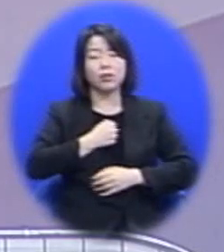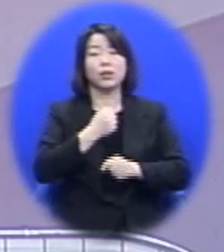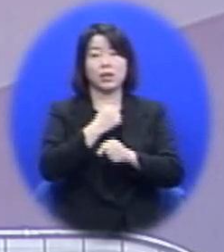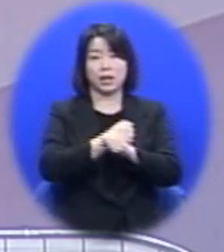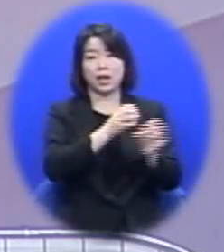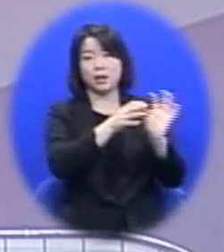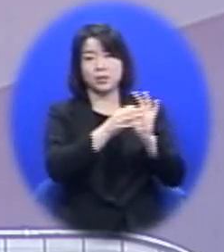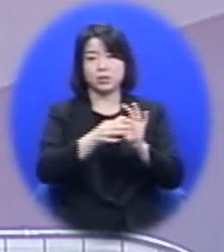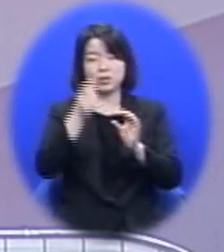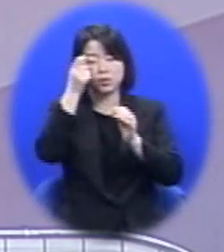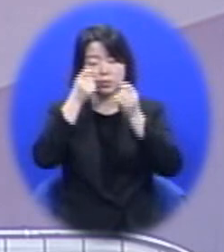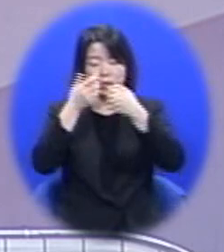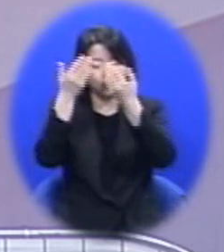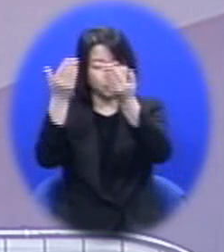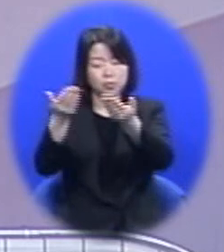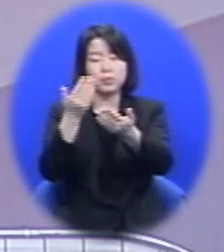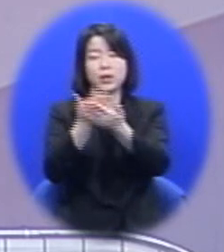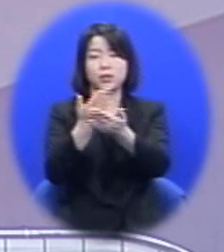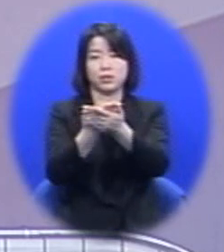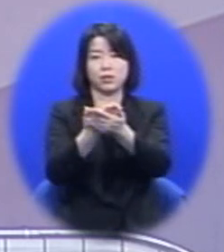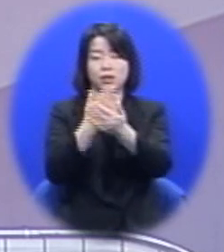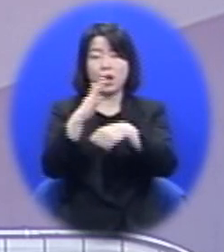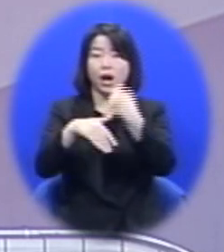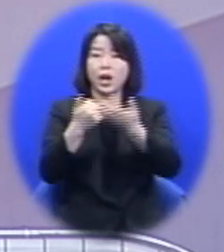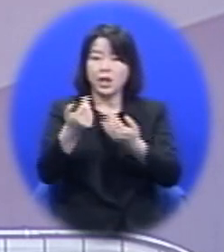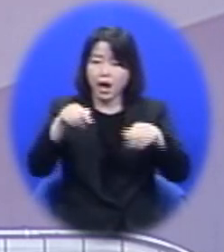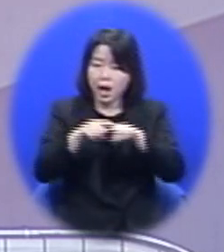그것, 하나님 우리와 함께 해주세요.